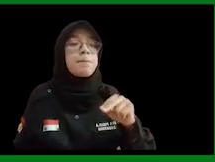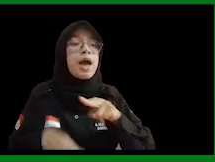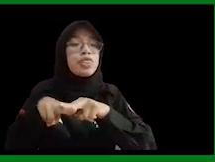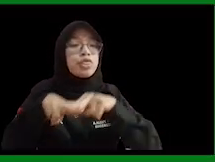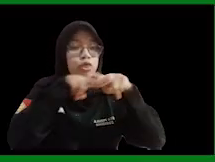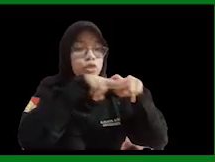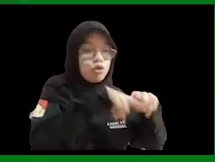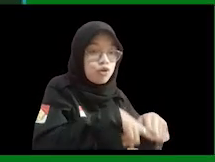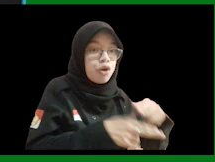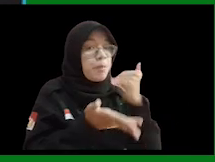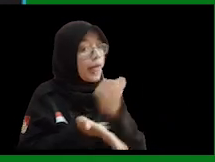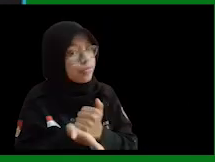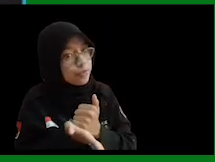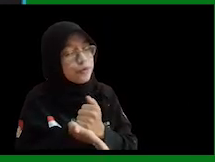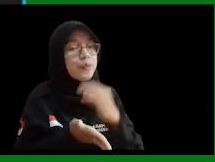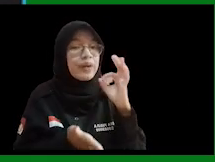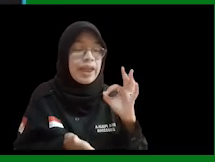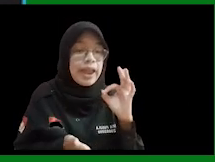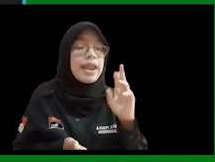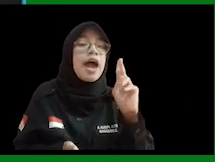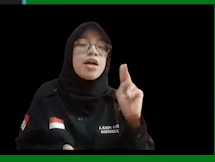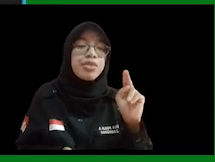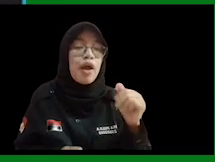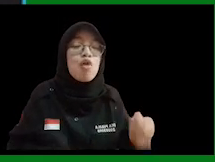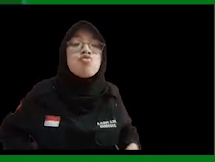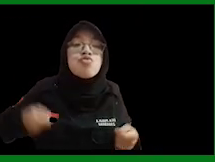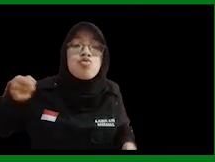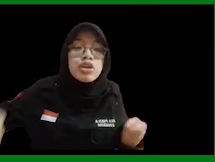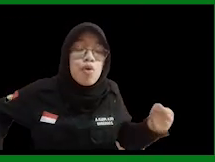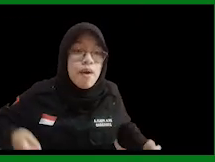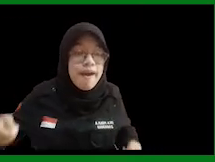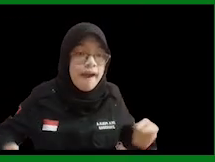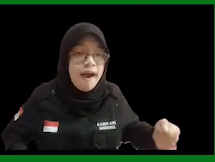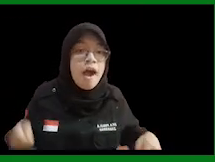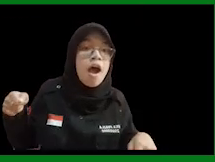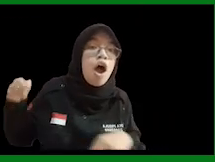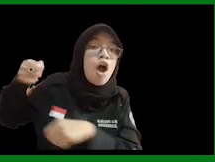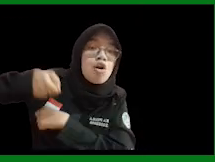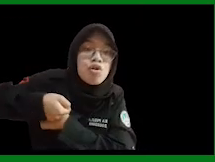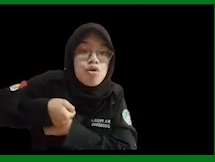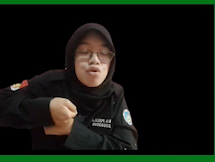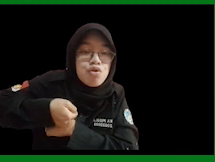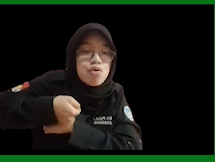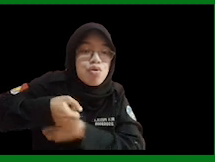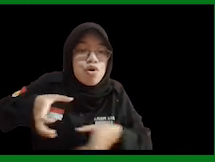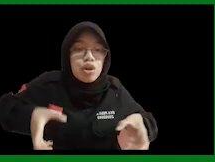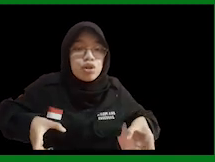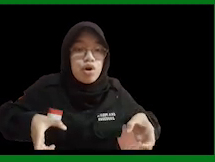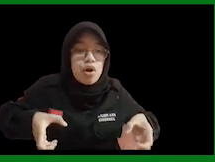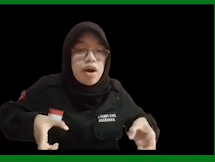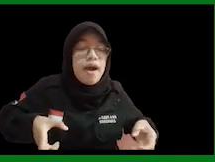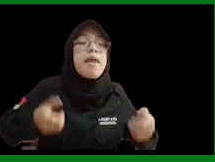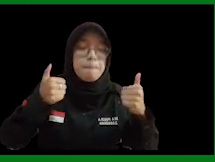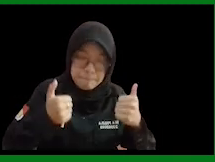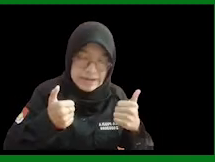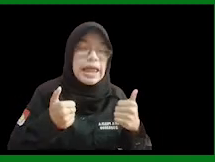Petugas kami akan membantu Anda turun dari kendaraan jika dibutuhkan. Jika Anda membutuhkan alat bantu mobilitas seperti kursi roda,